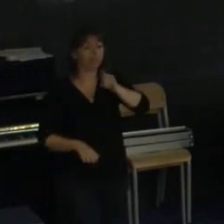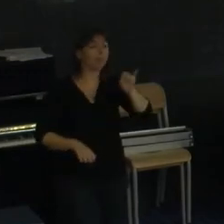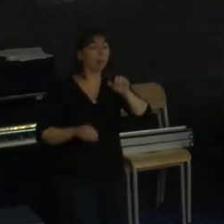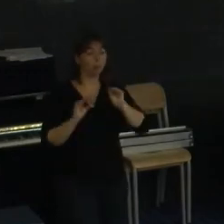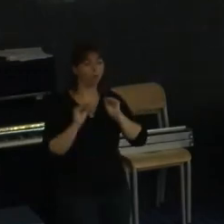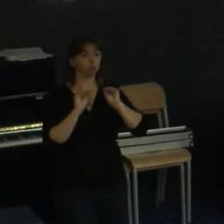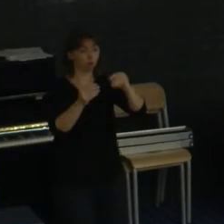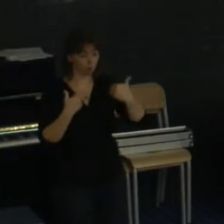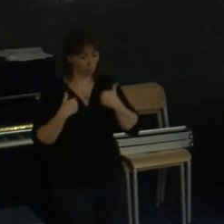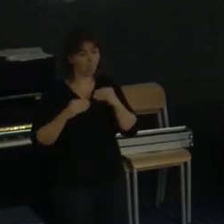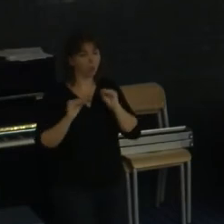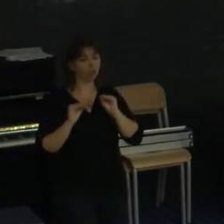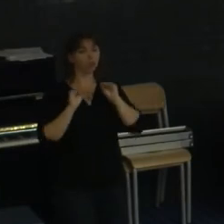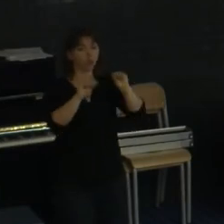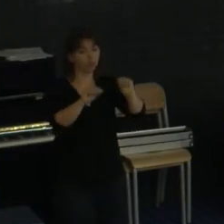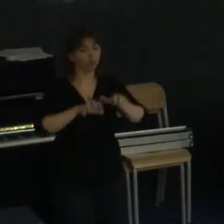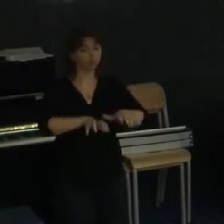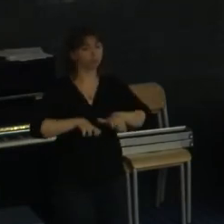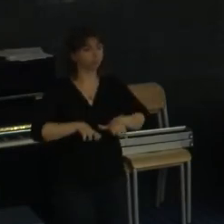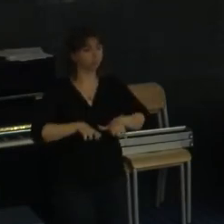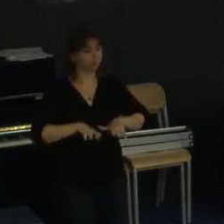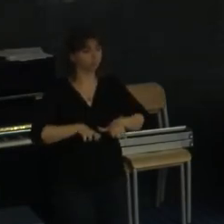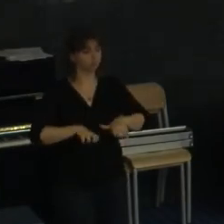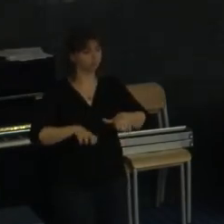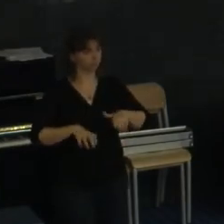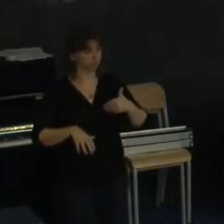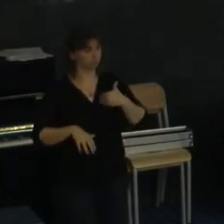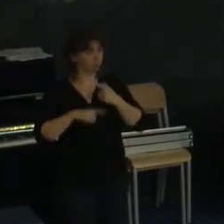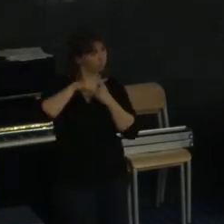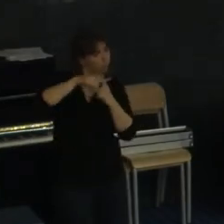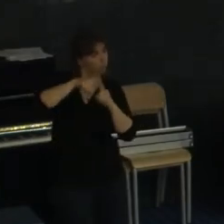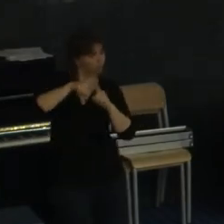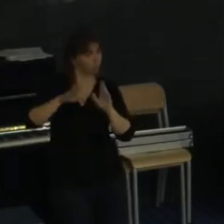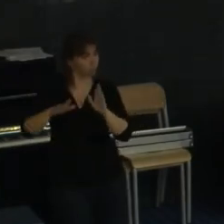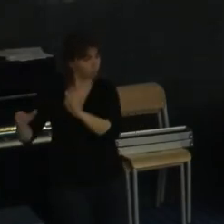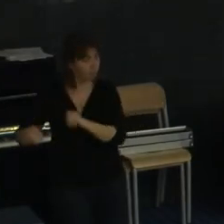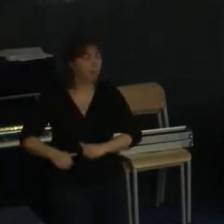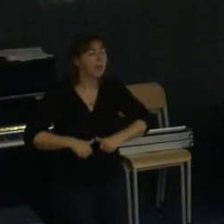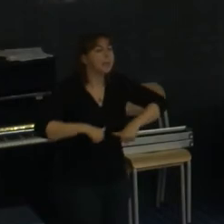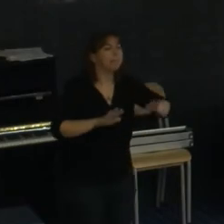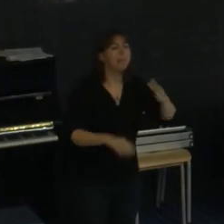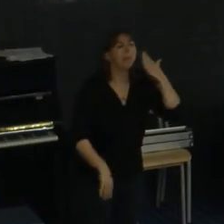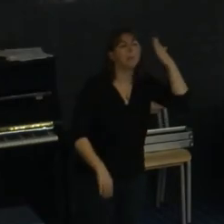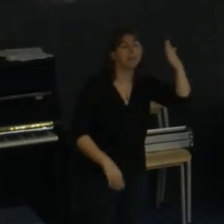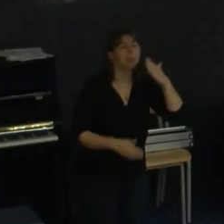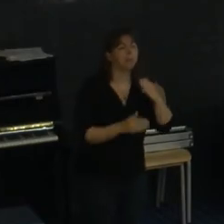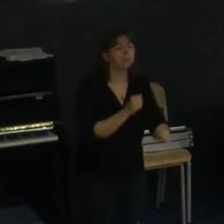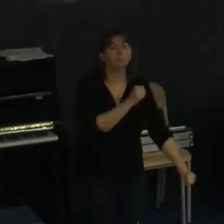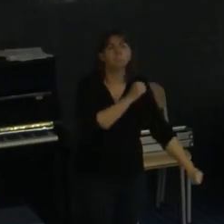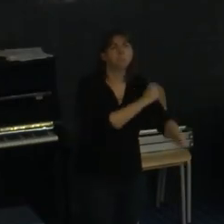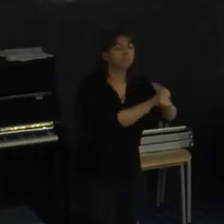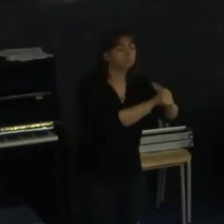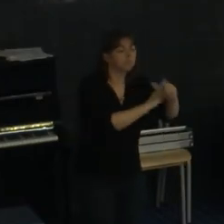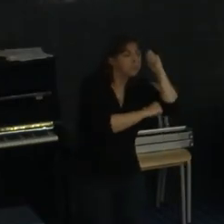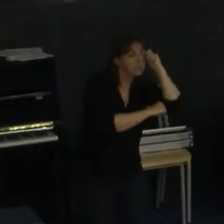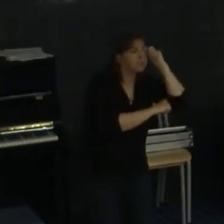on veut voir quelque chose de manière proactive. Maintenant, si on a une exception qui arrive et qu'on se demande, mais qu'est-ce qui s'est